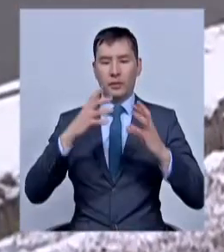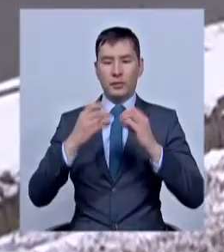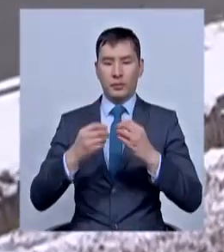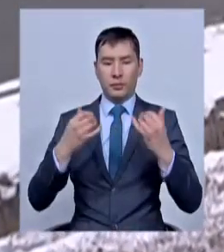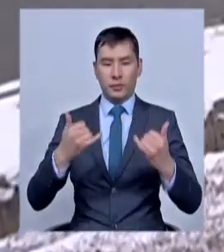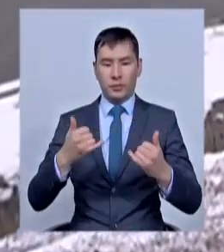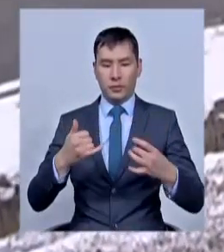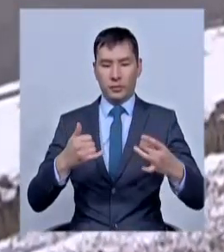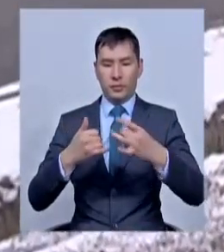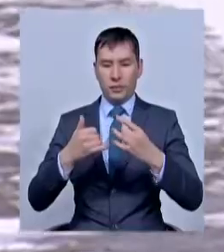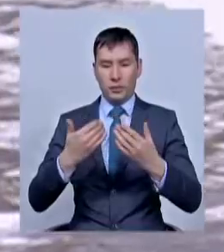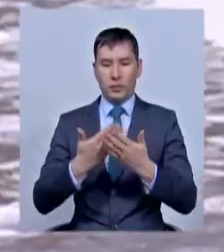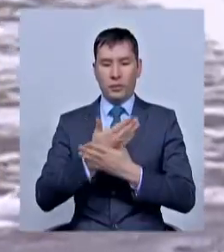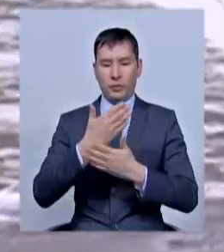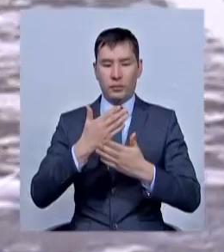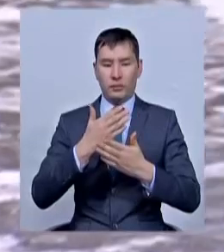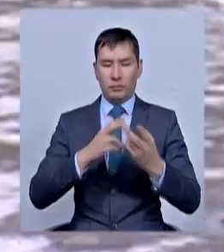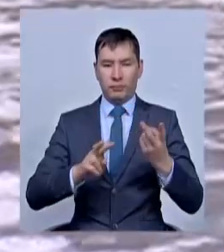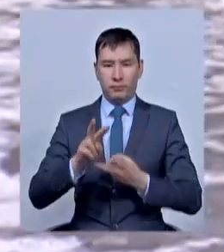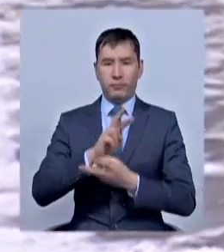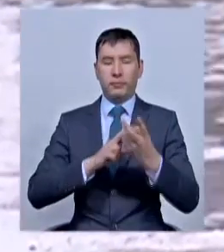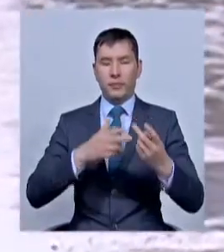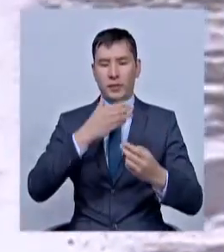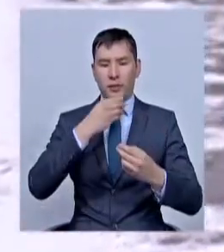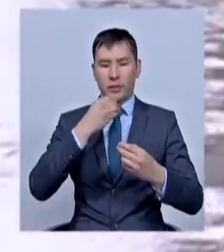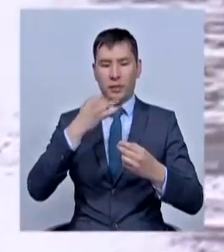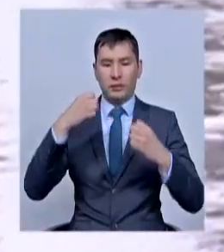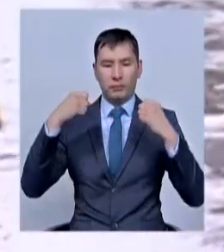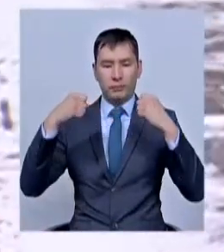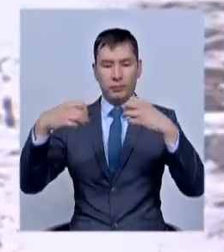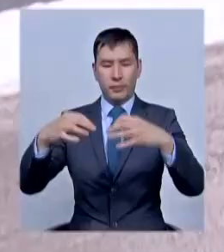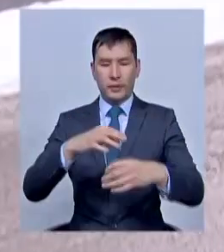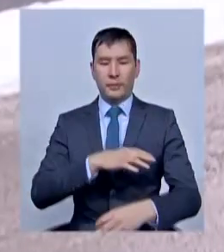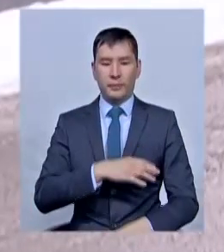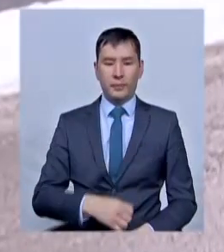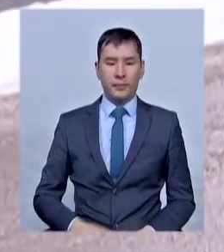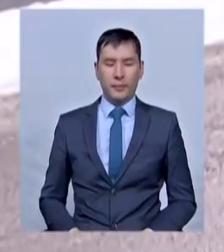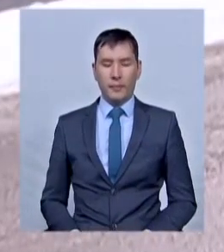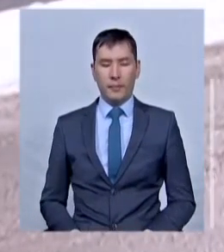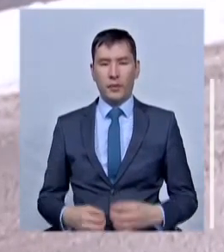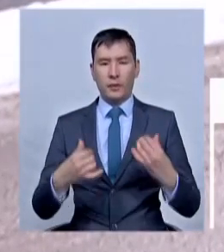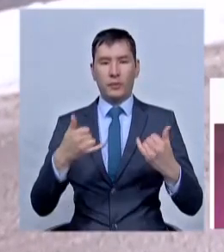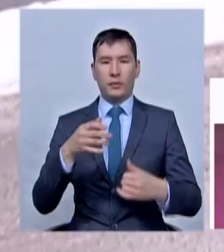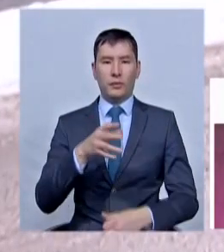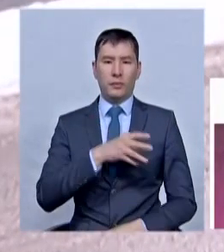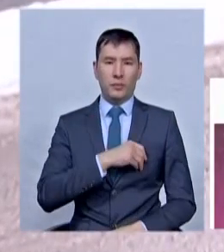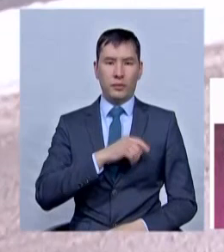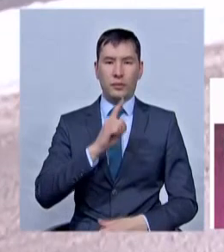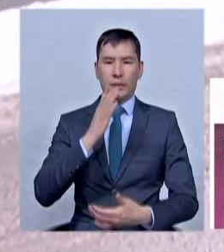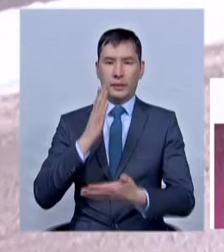аудан жаңа кейіпке енген. Көшеге жол төселіп, жарықтандыру мәселесі де шешімін тапқан. Енді шүкір қазір бәріне жетіп